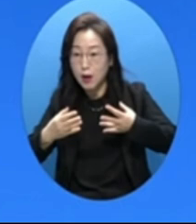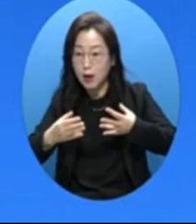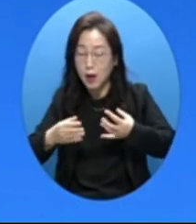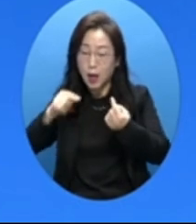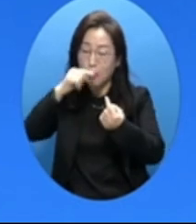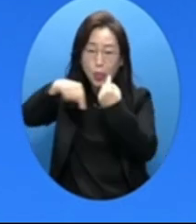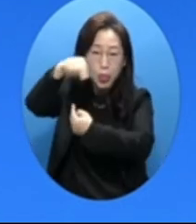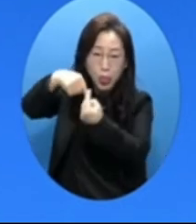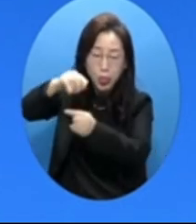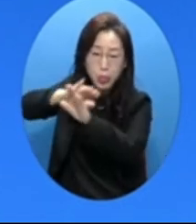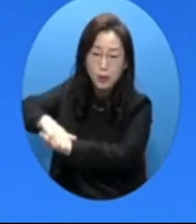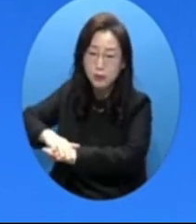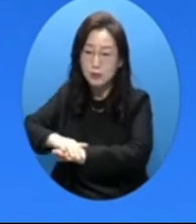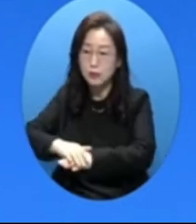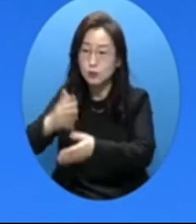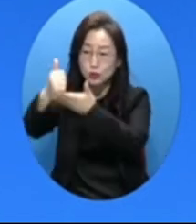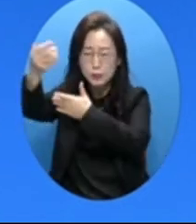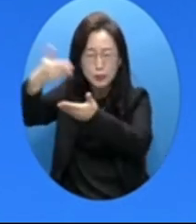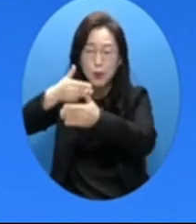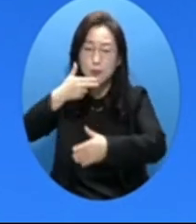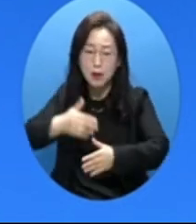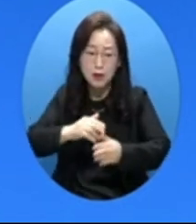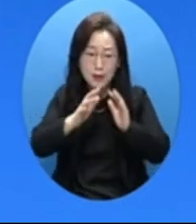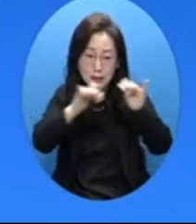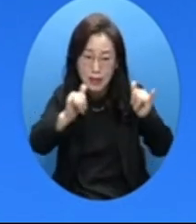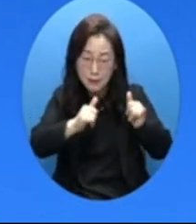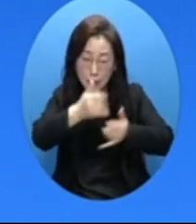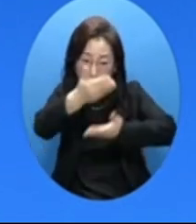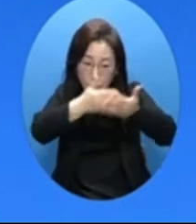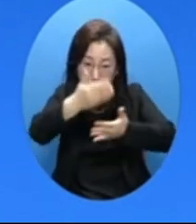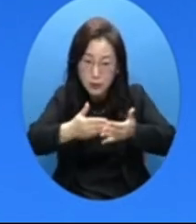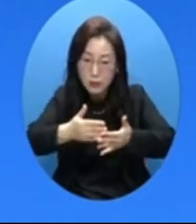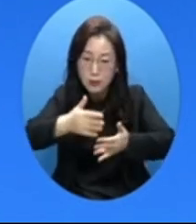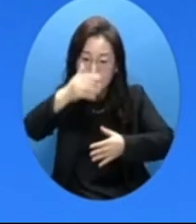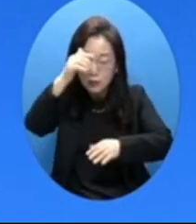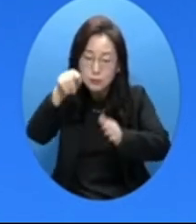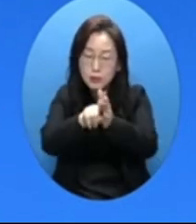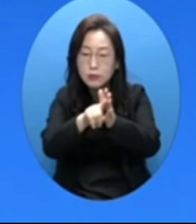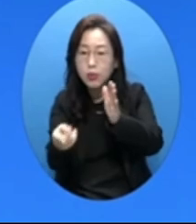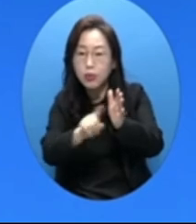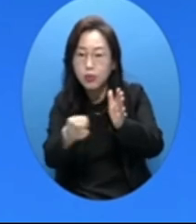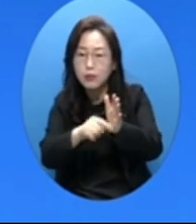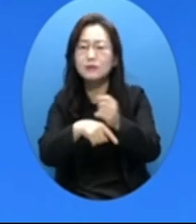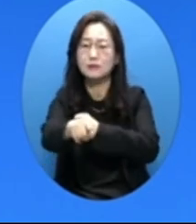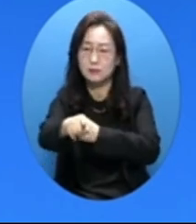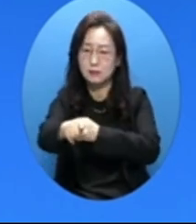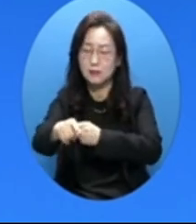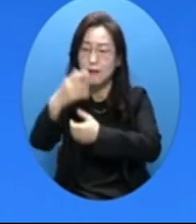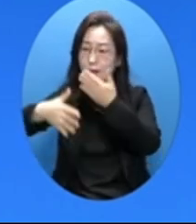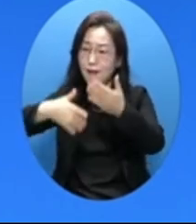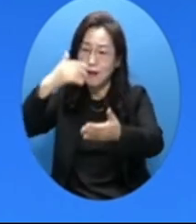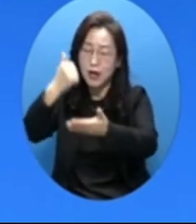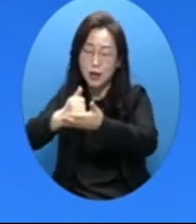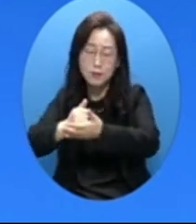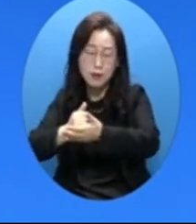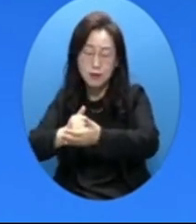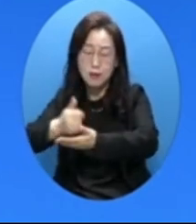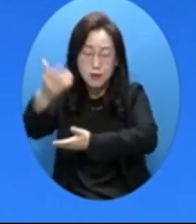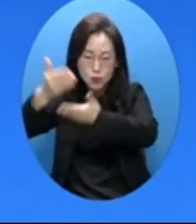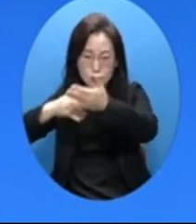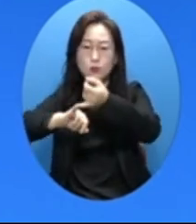음성을 듣지 못하고 세상 사람의 음성을 흔들리는 것입니다 우리가 하나님 음성 듣는 일에 절대 소홀히 하면 안 되는